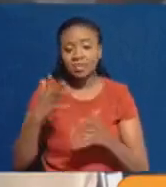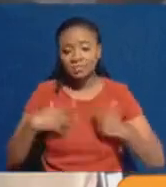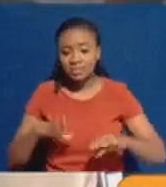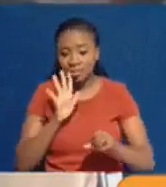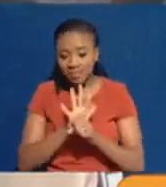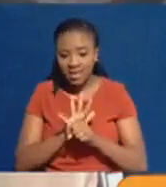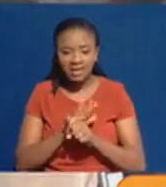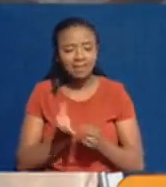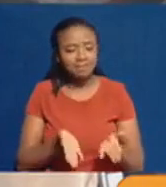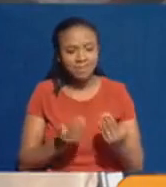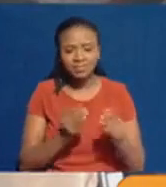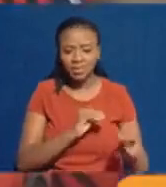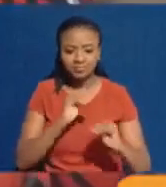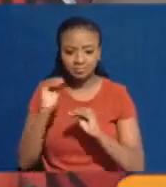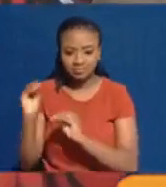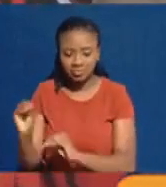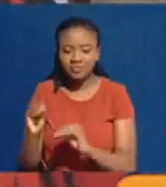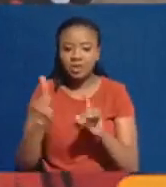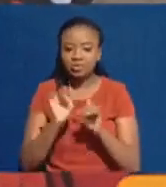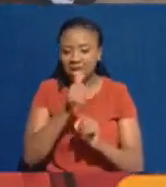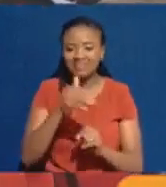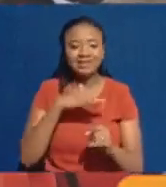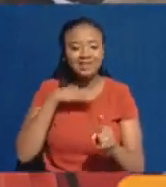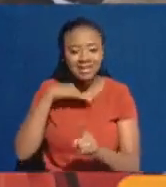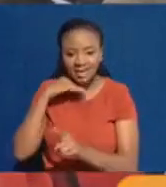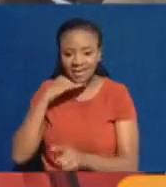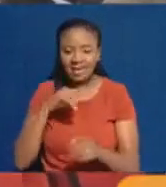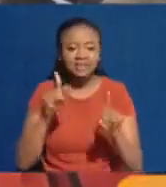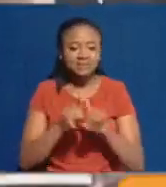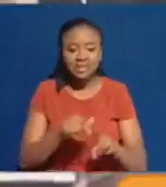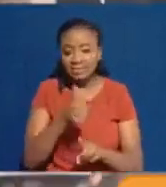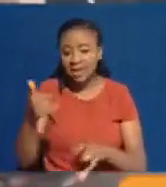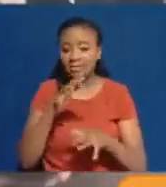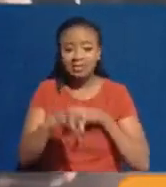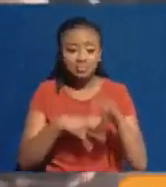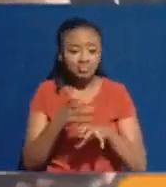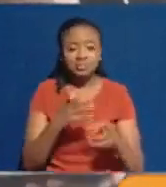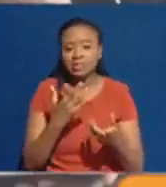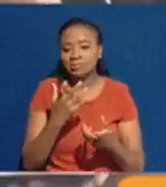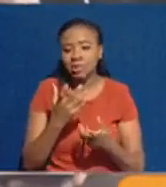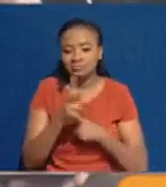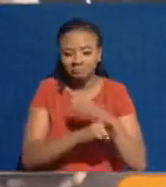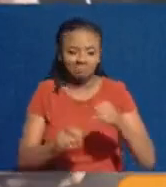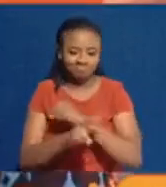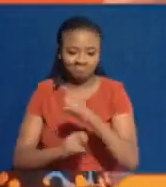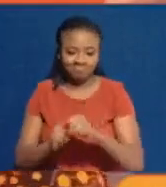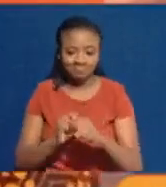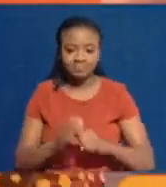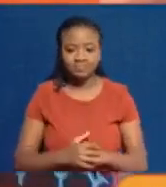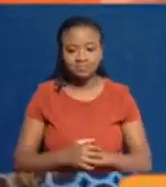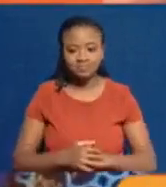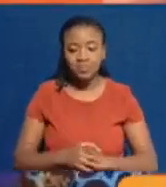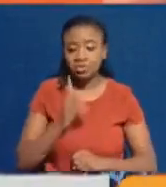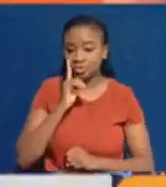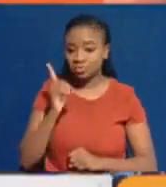yao, huku baadhi wakifariki, likipewa kipaumbele na viongozi waliohudhuria hafla hiyo. Anapoenda